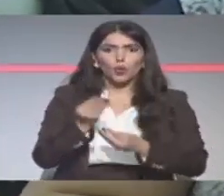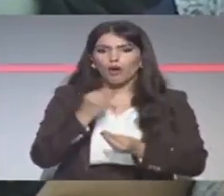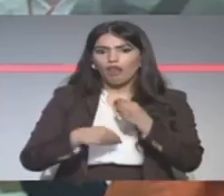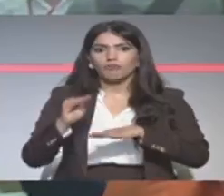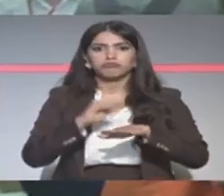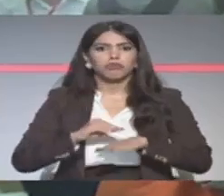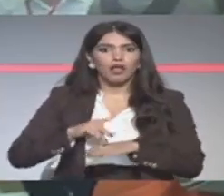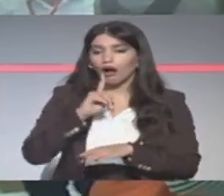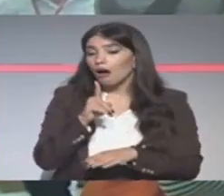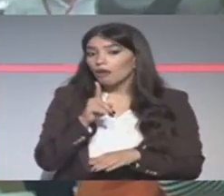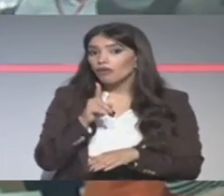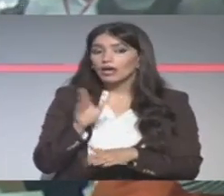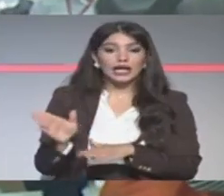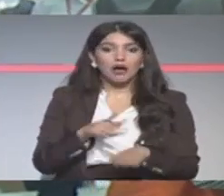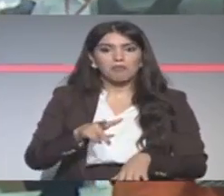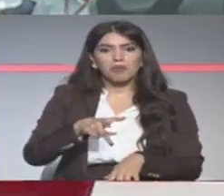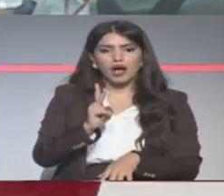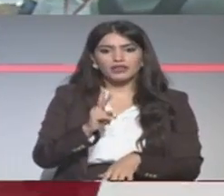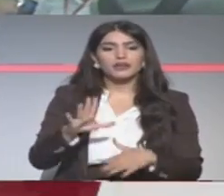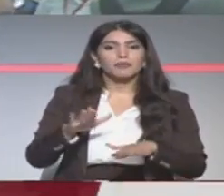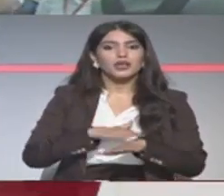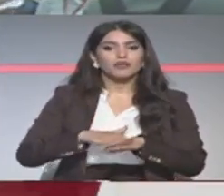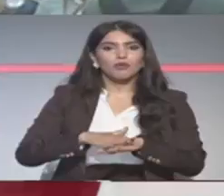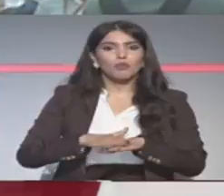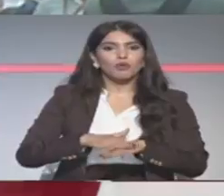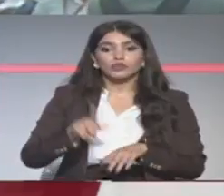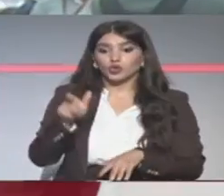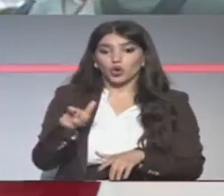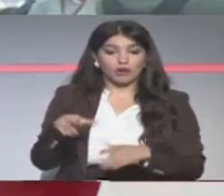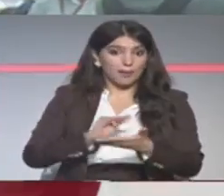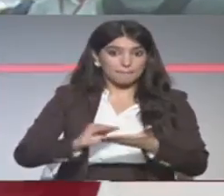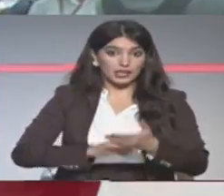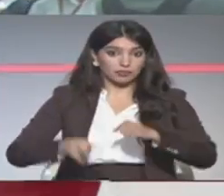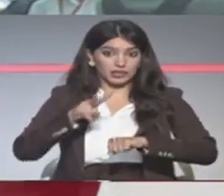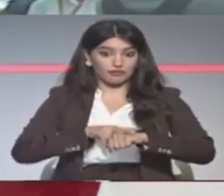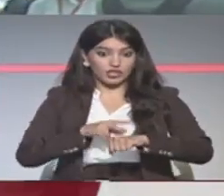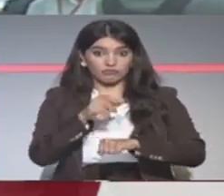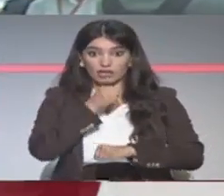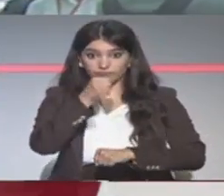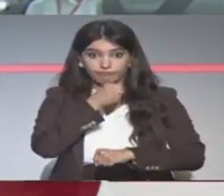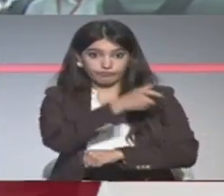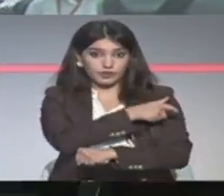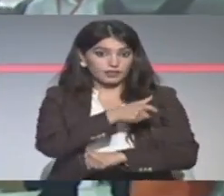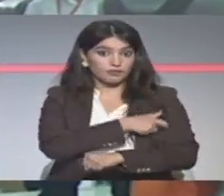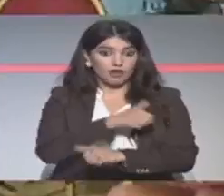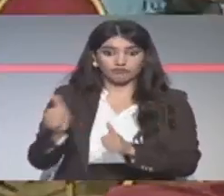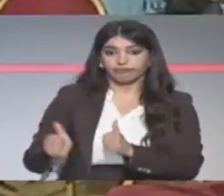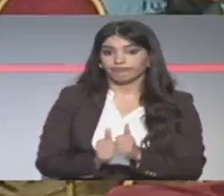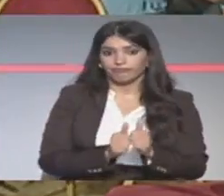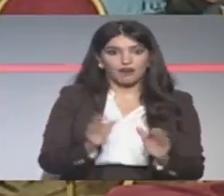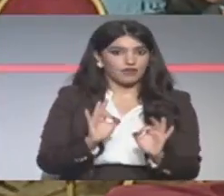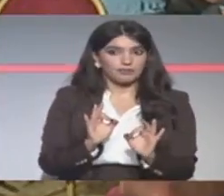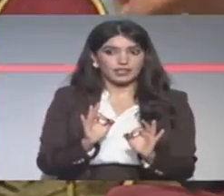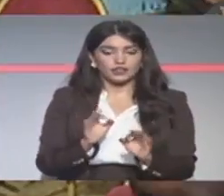ولا اكهم في اكثر من مناسبه ما كانش موجود، معناها في جنب الصحفيين.